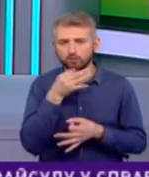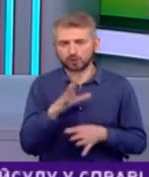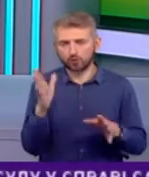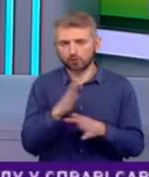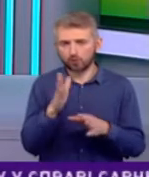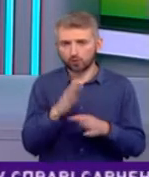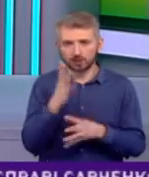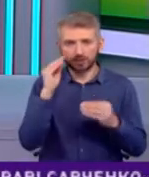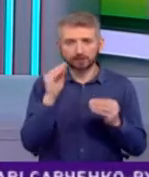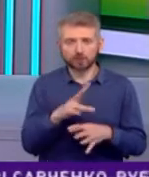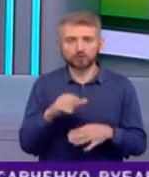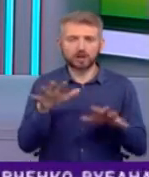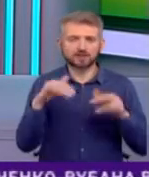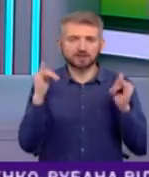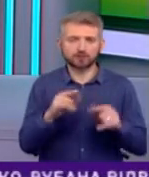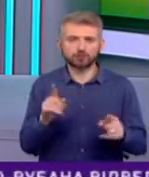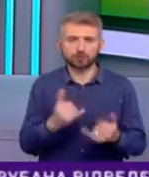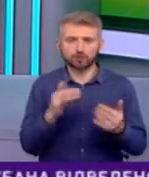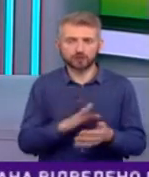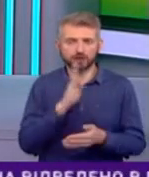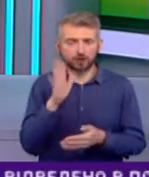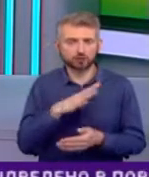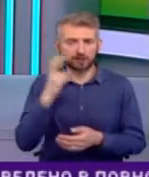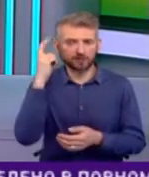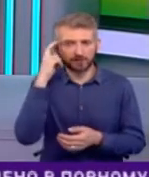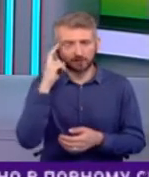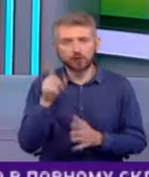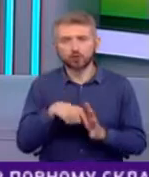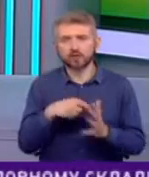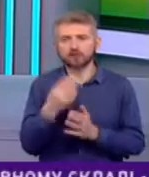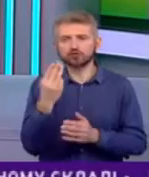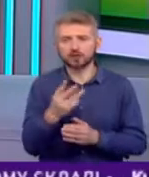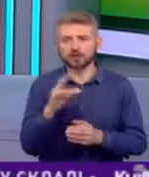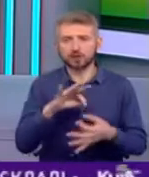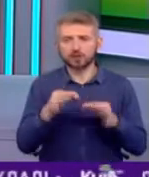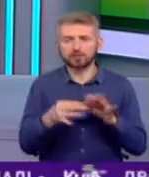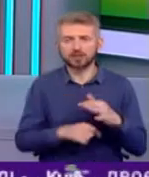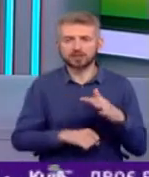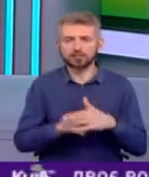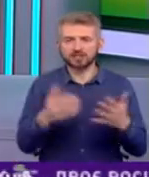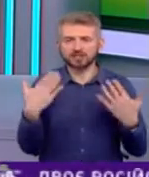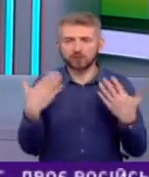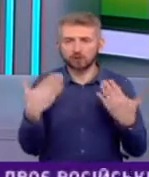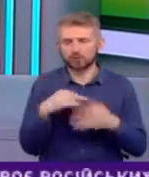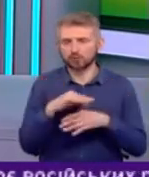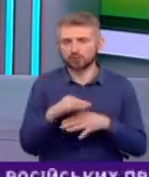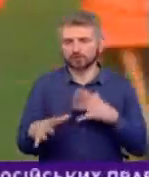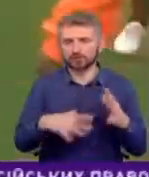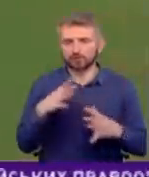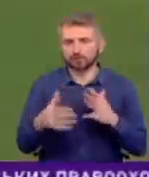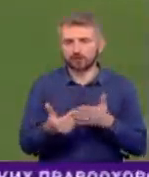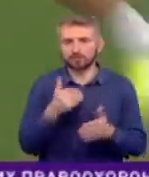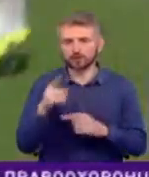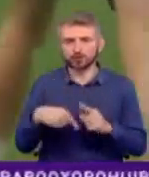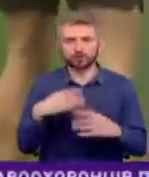погоди. Незважаючи на зливу, яка сьогодні зранку гуляла Києвом, донецький «Шахтар» на олімпійській базі «Святошин» провів тренування перед